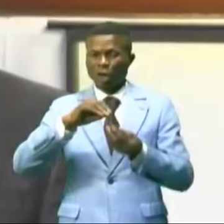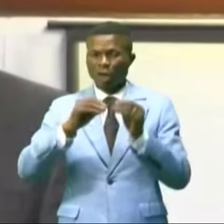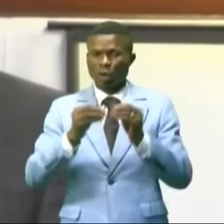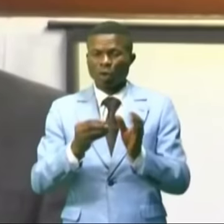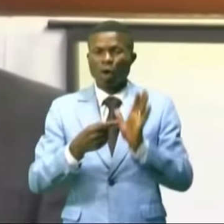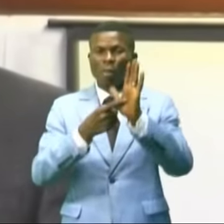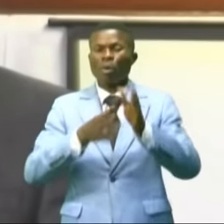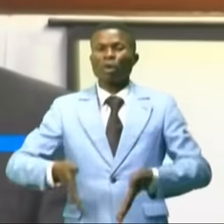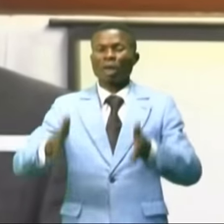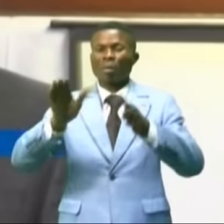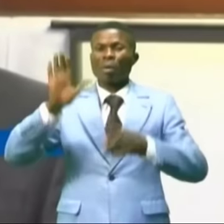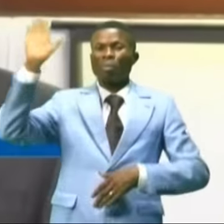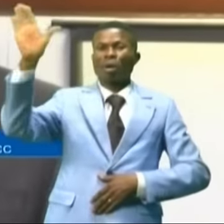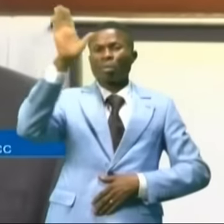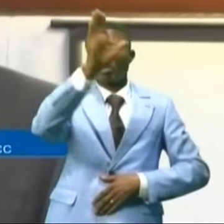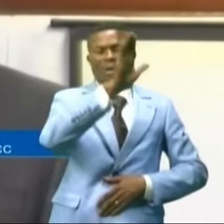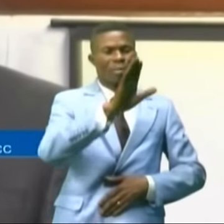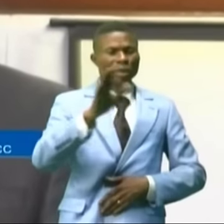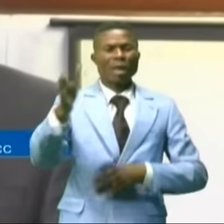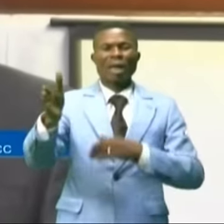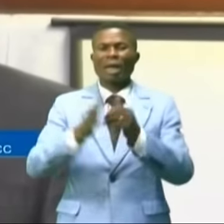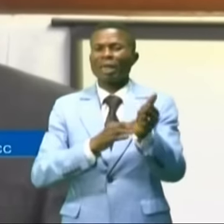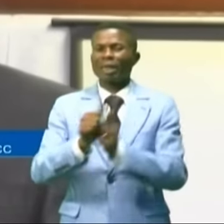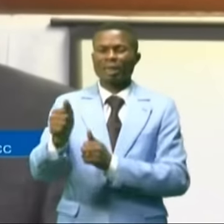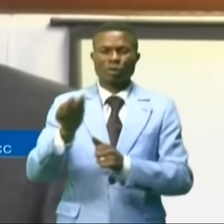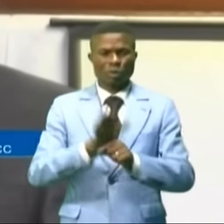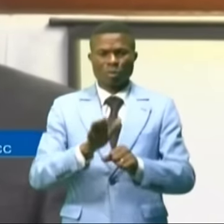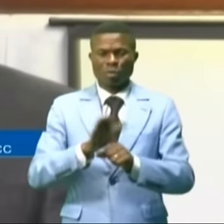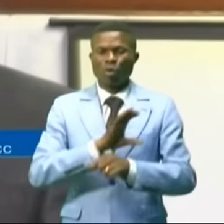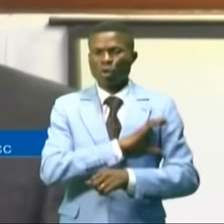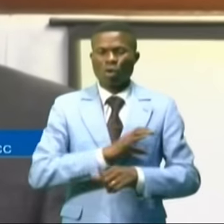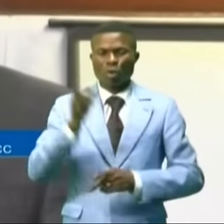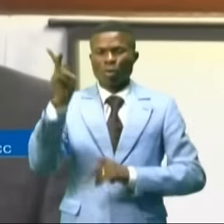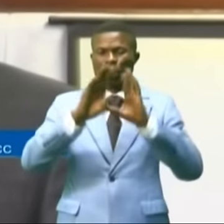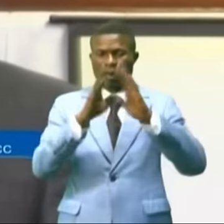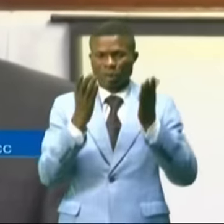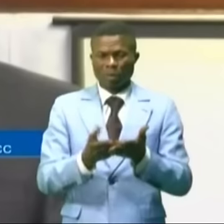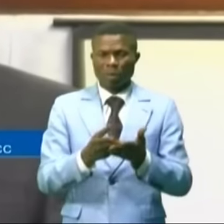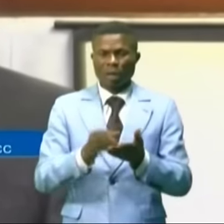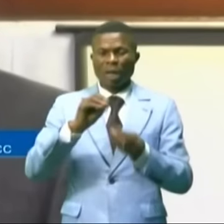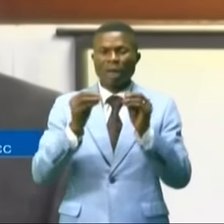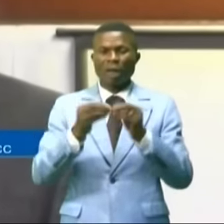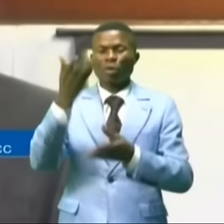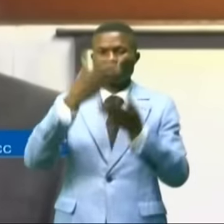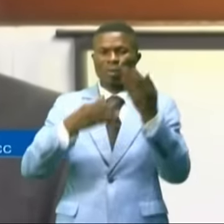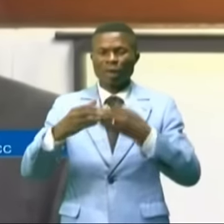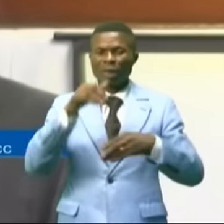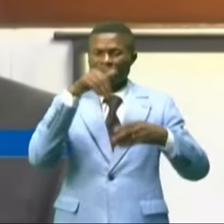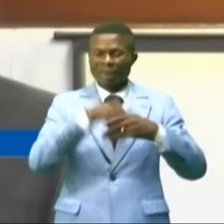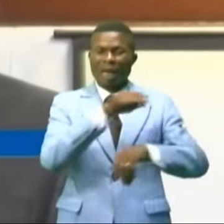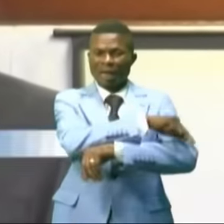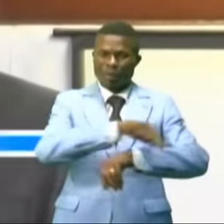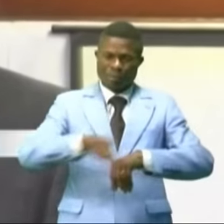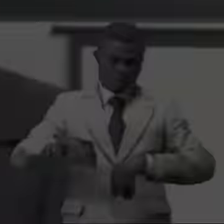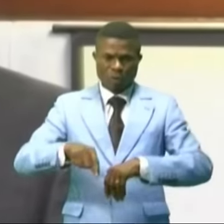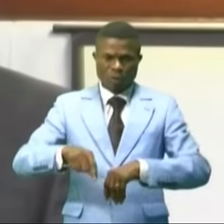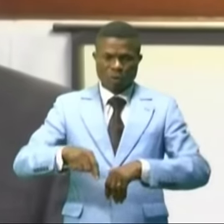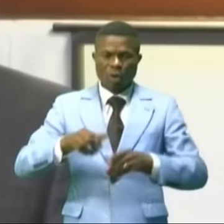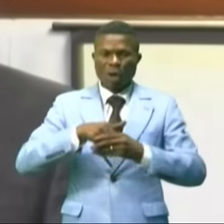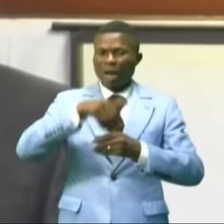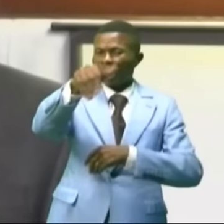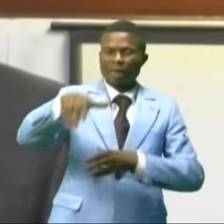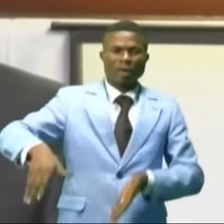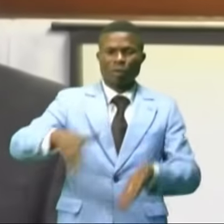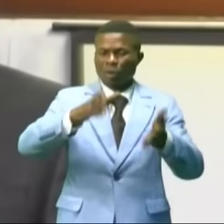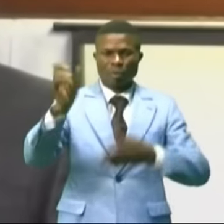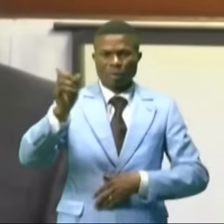rue, car cela alimente la spéculation. Le taux d'échange doit être affiché à l'intérieur de vos locaux. adhéré